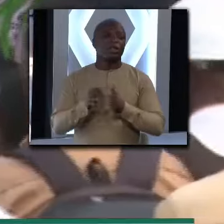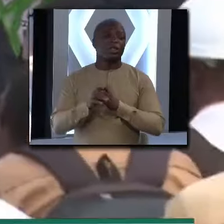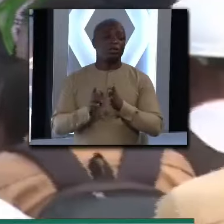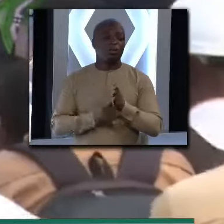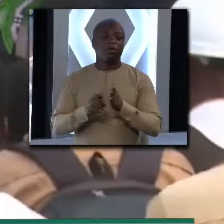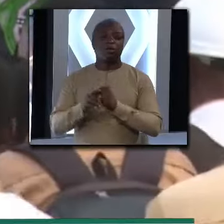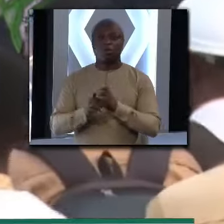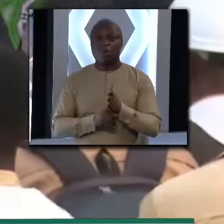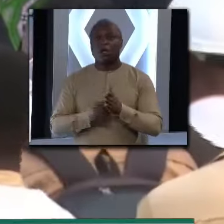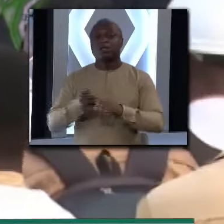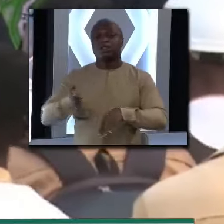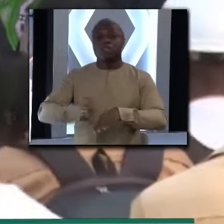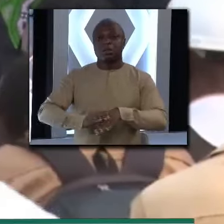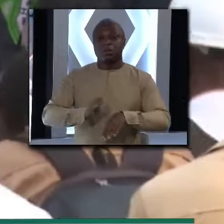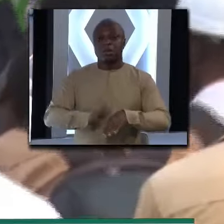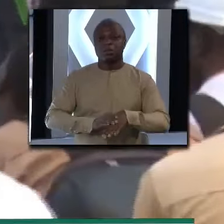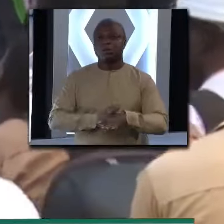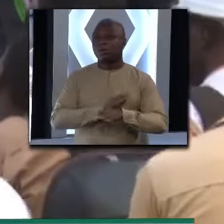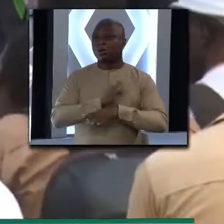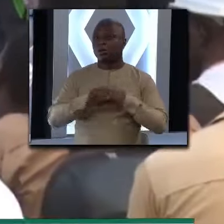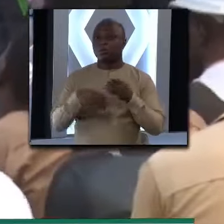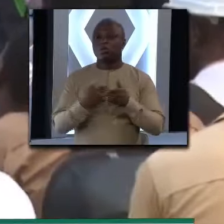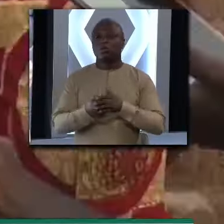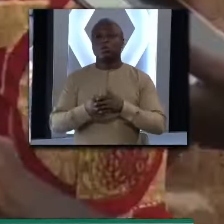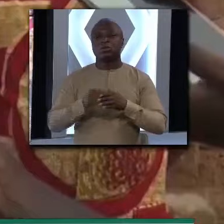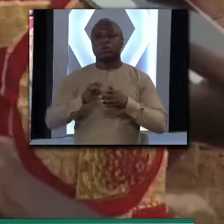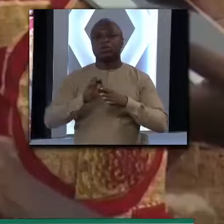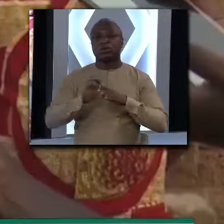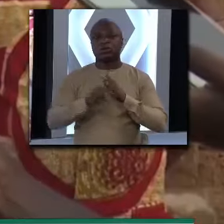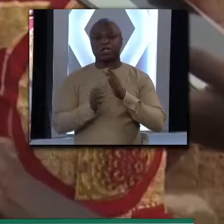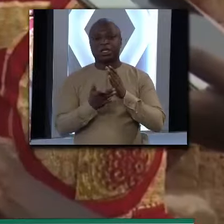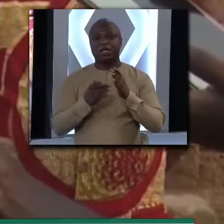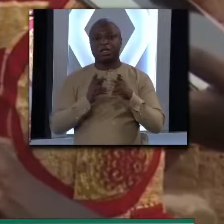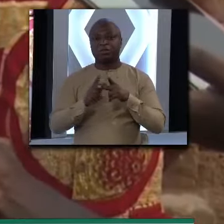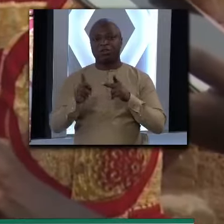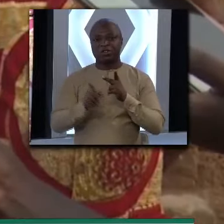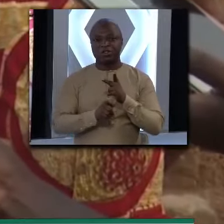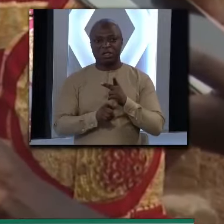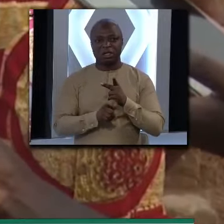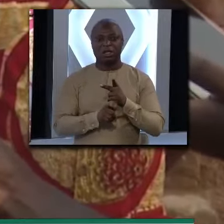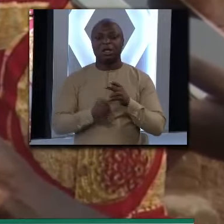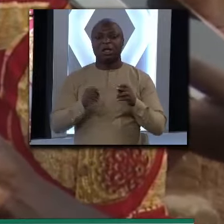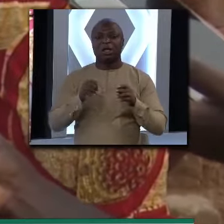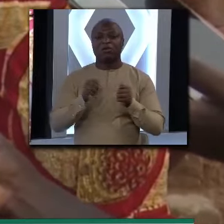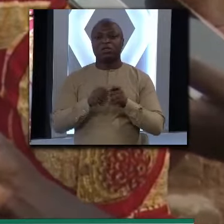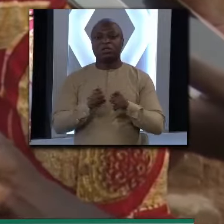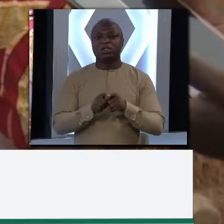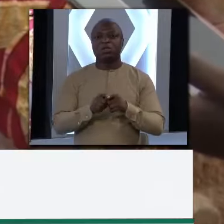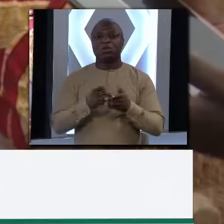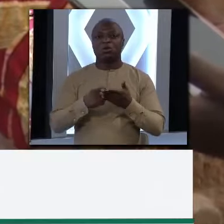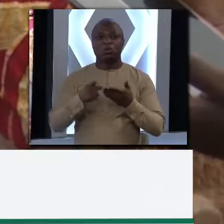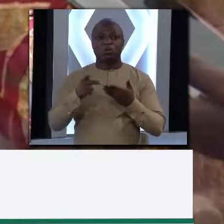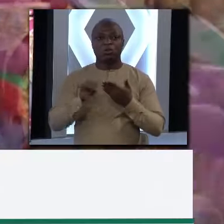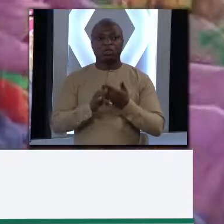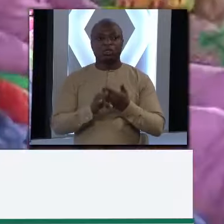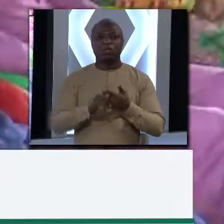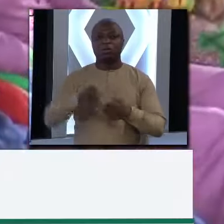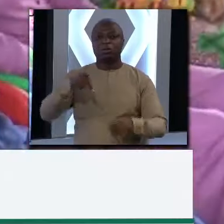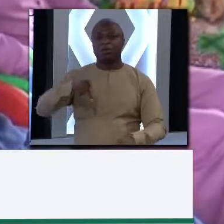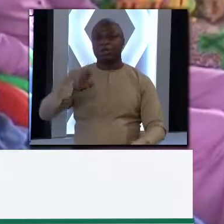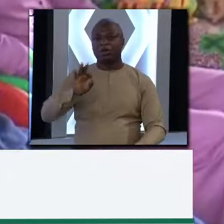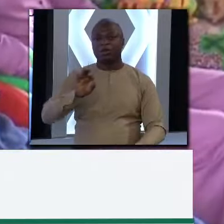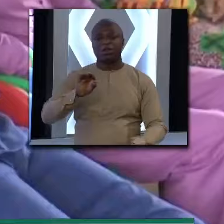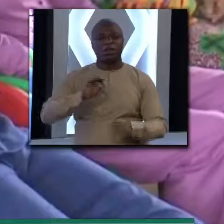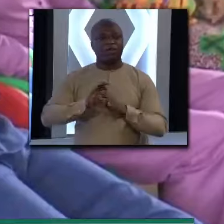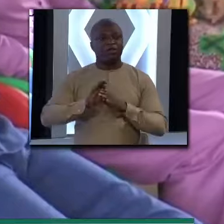ces hautes orientations pour la formation technique et professionnelle, en l'occurrence le projet P9. La formation